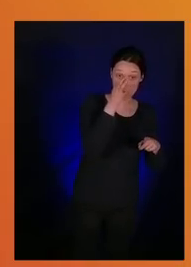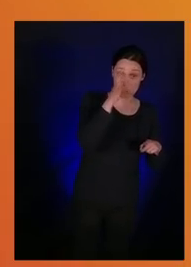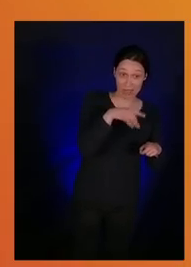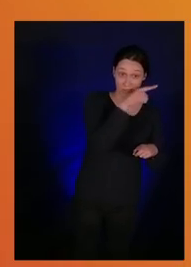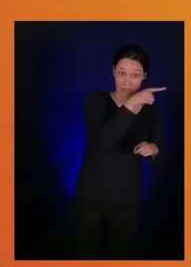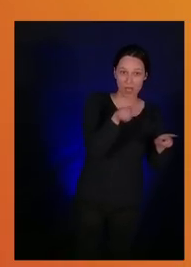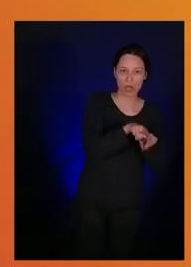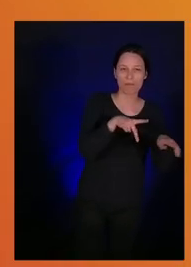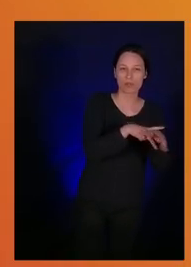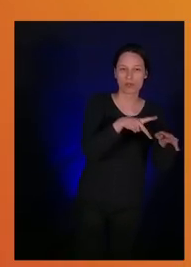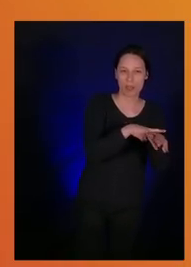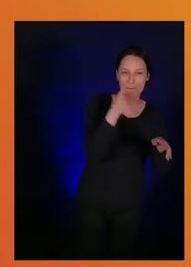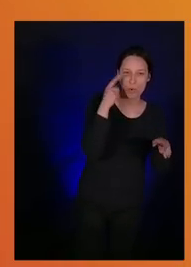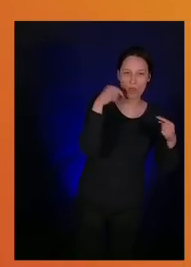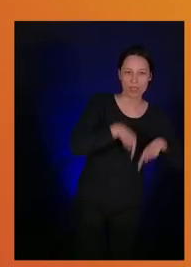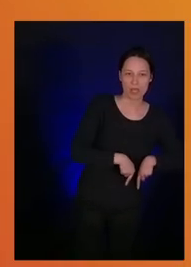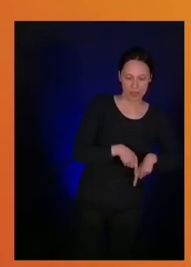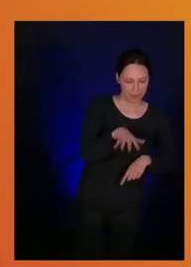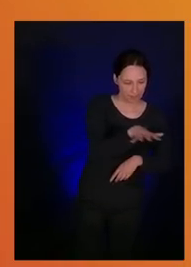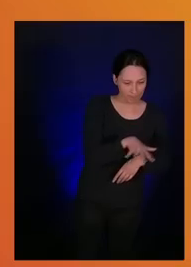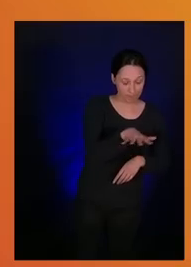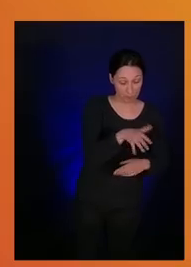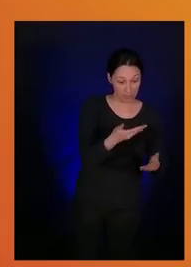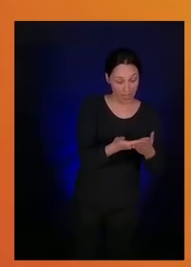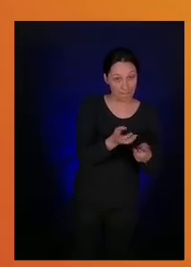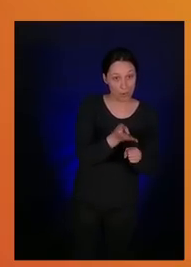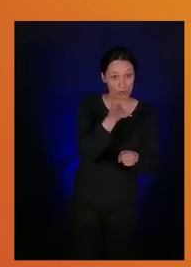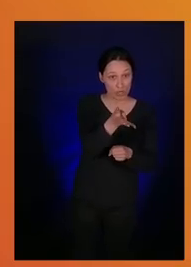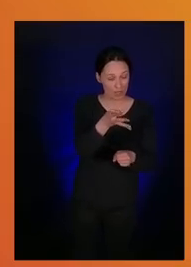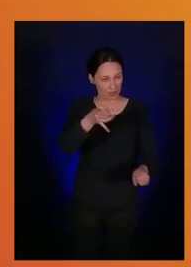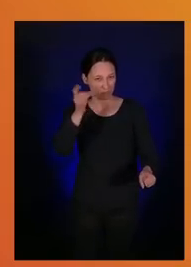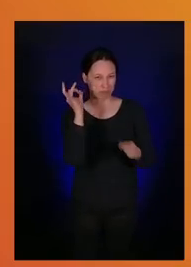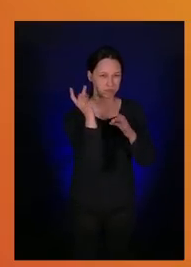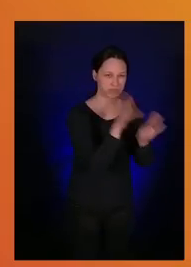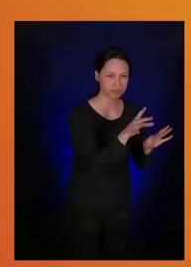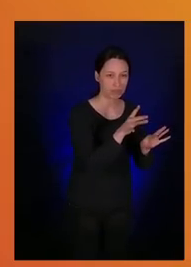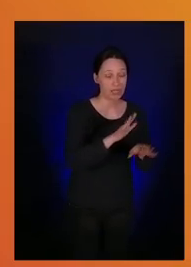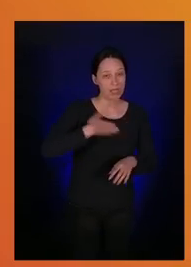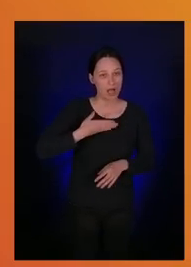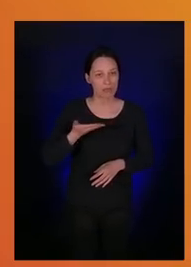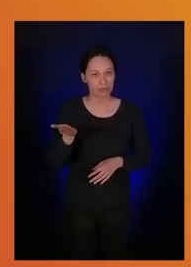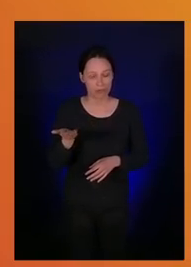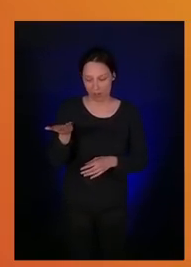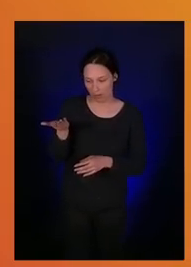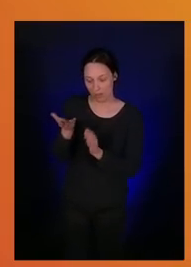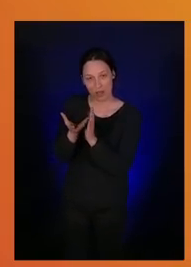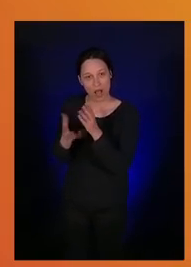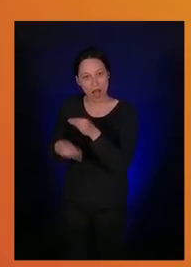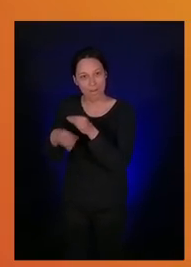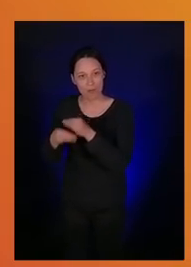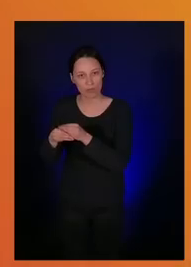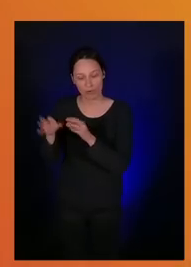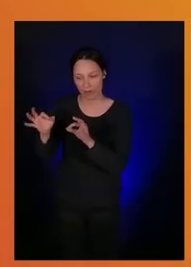pour l'État. Au final, ce projet de Macron a été rejeté grâce à un amendement au projet de loi sur la relance du nucléaire